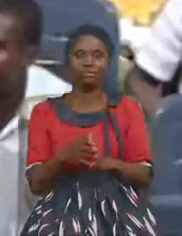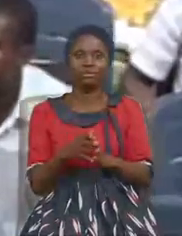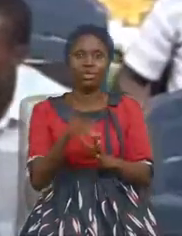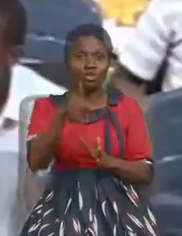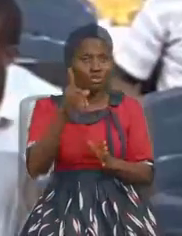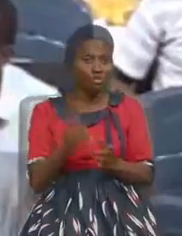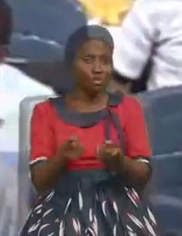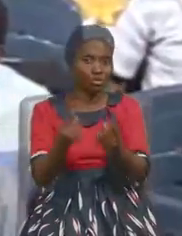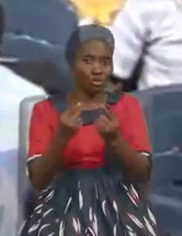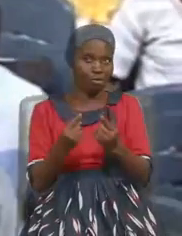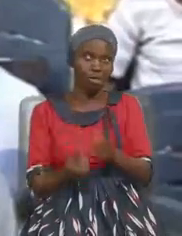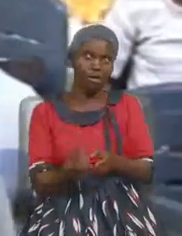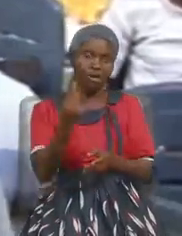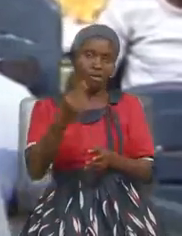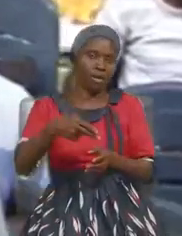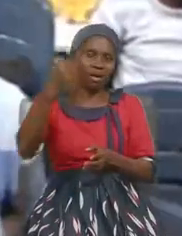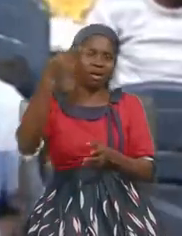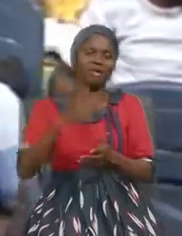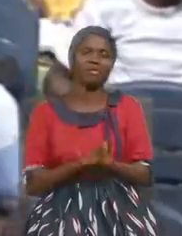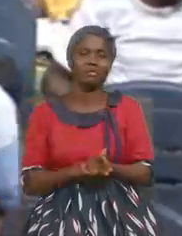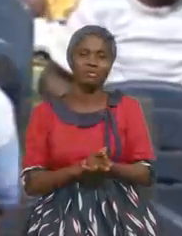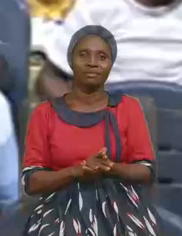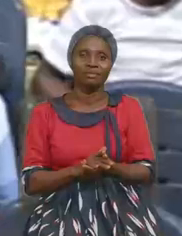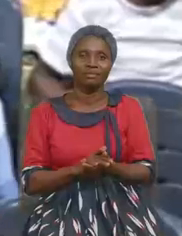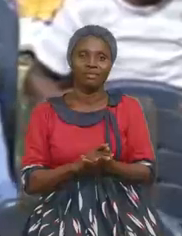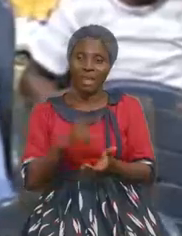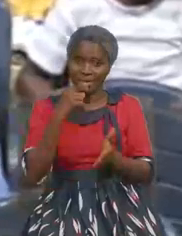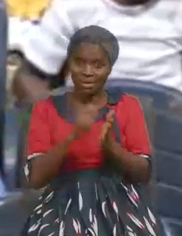monter plus haut. J'ai dit, tu dois monter plus haut.